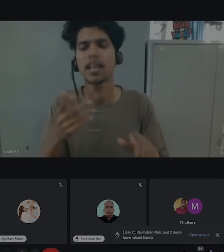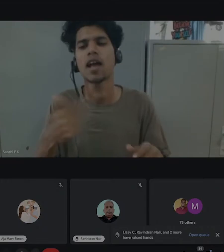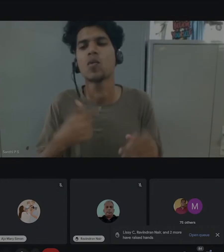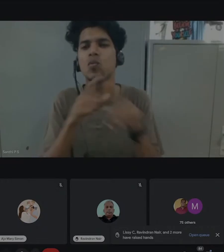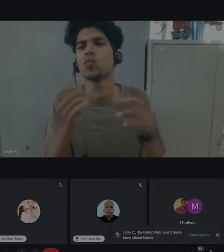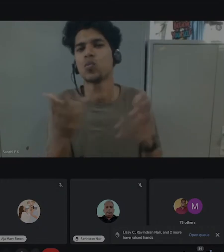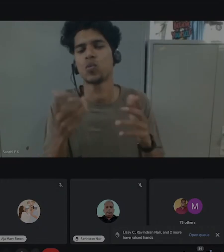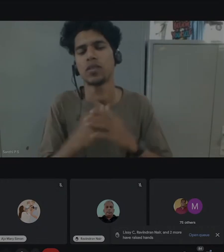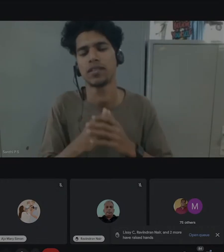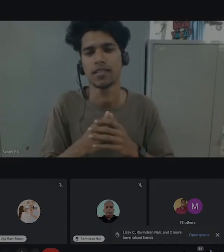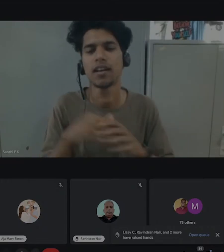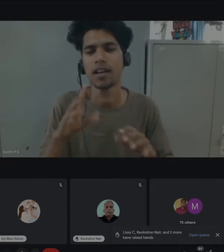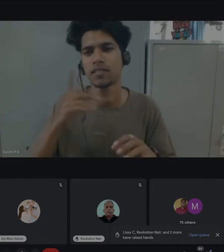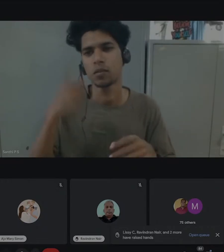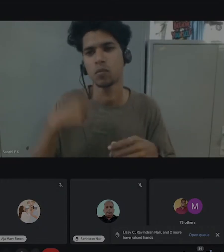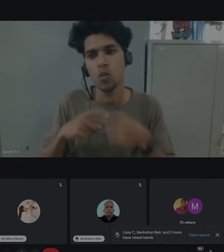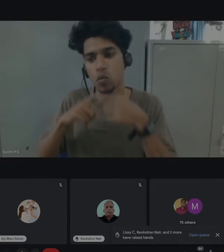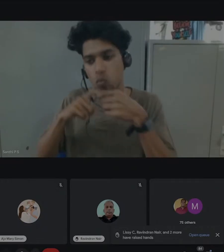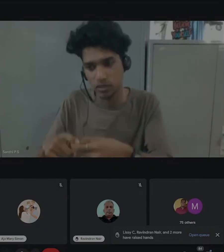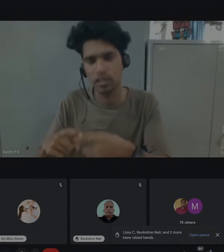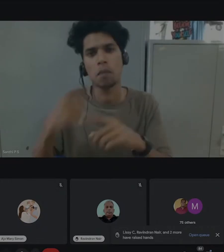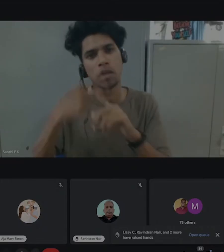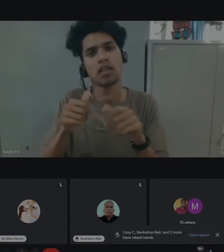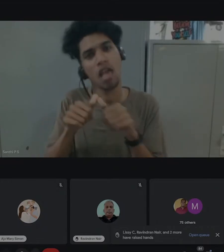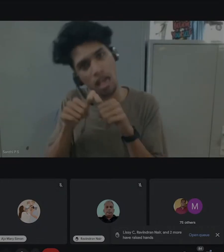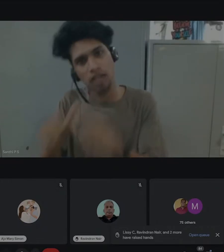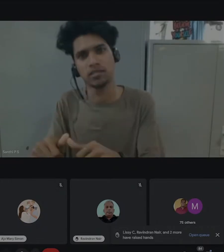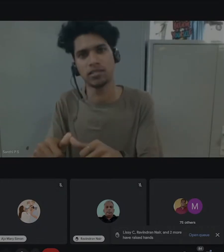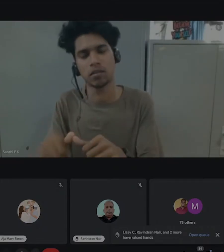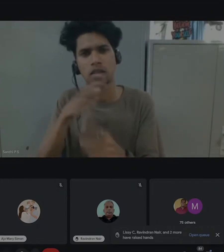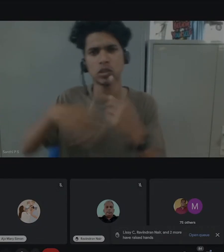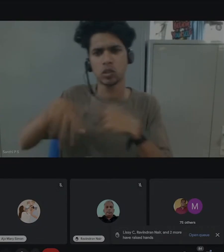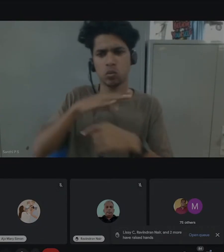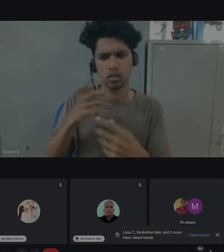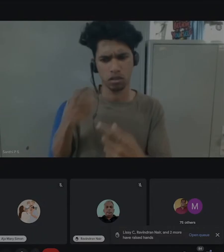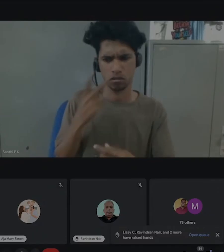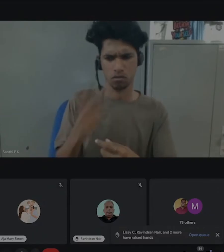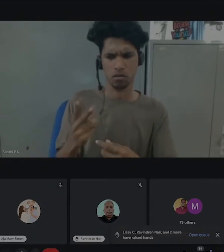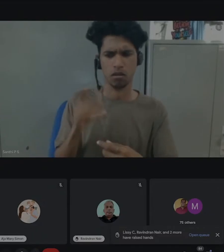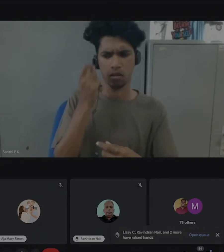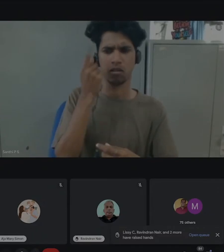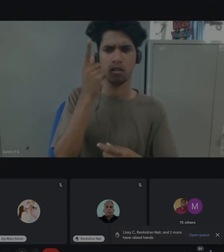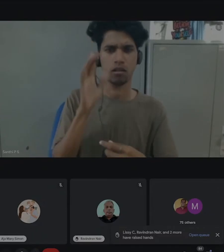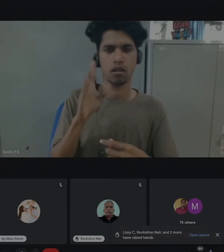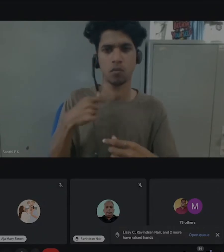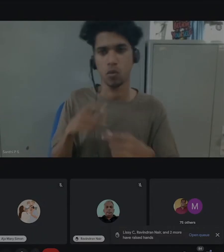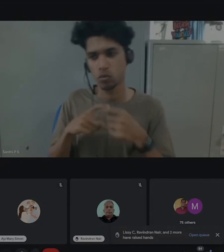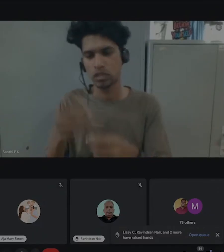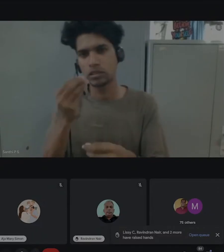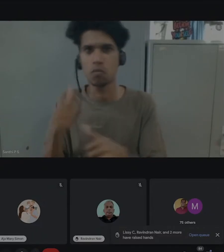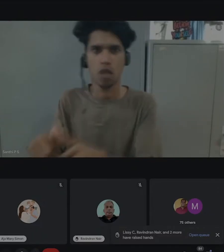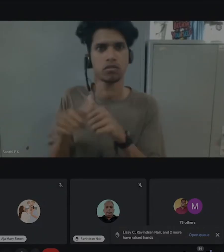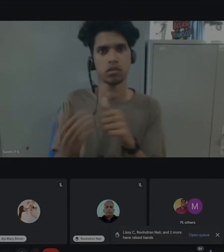നമ്മൾ ചോദ്യവും ഉത്തരവും നമ്മൾ തന്നെ കൊടുക്കണം സാഹചര്യങ്ങൾക്കനുസരിച്ച്. ഇപ്പൊ കുട്ടി റിപ്പീറ്റ് ചെയ്യുമ്പോൾ ചില കുഞ്ഞുങ്ങൾ നമ്മൾ പറഞ്ഞ ഉടനെ തന്നെ റിപ്പീറ്റ് ചെയ്യുന്നു, ചില കുഞ്ഞുങ്ങൾ